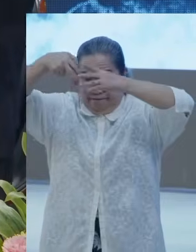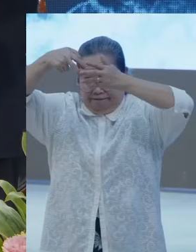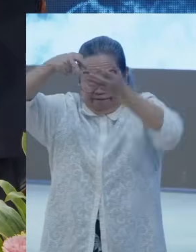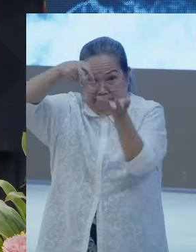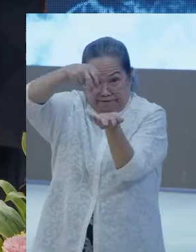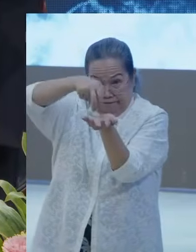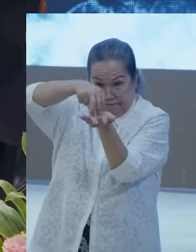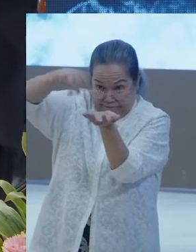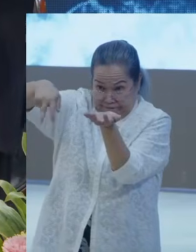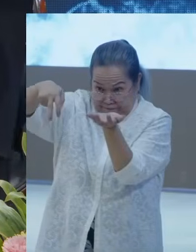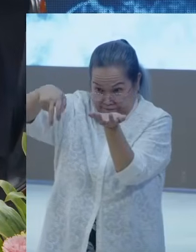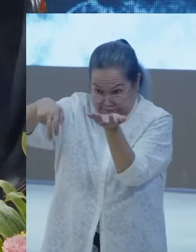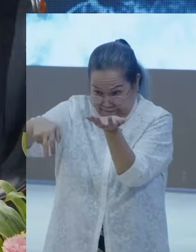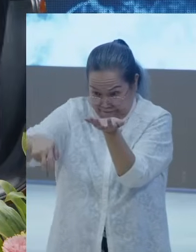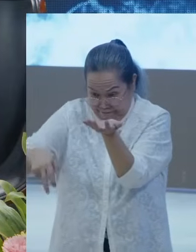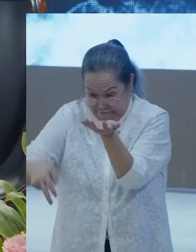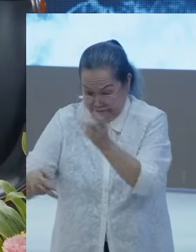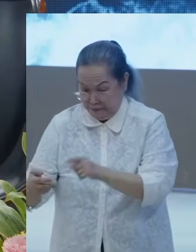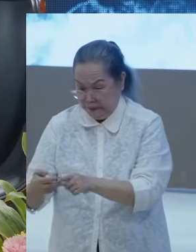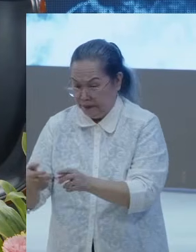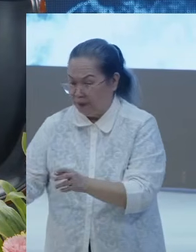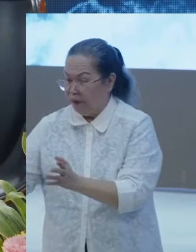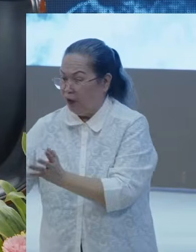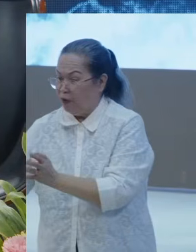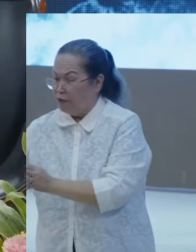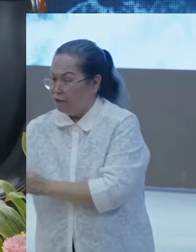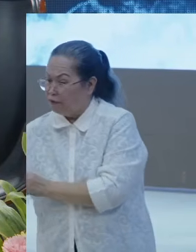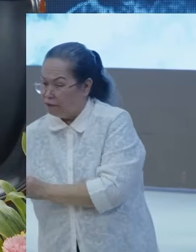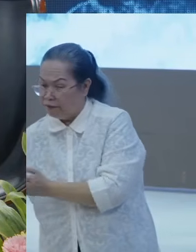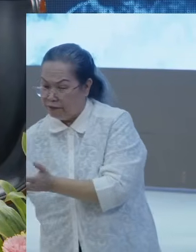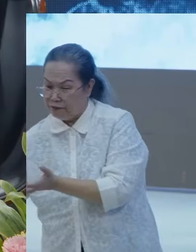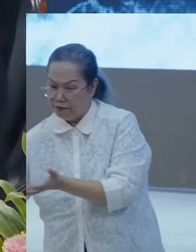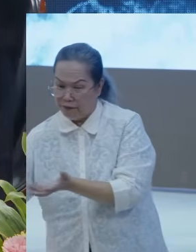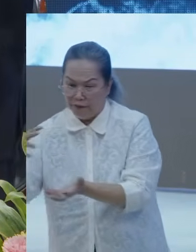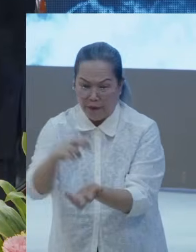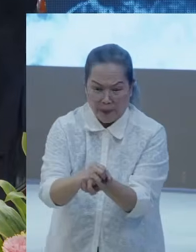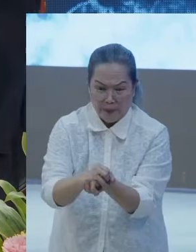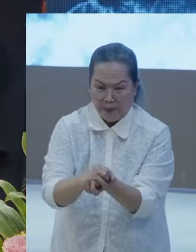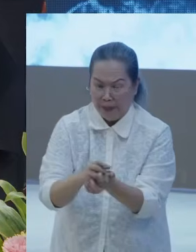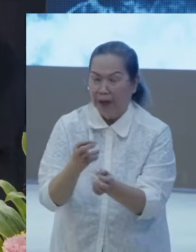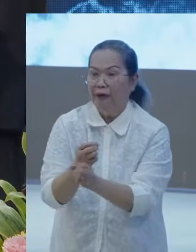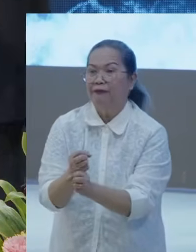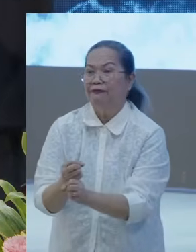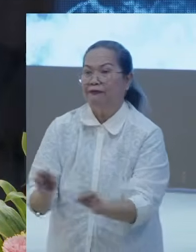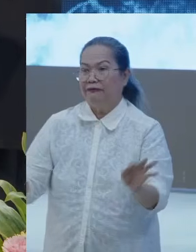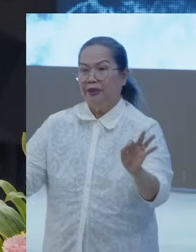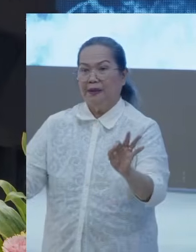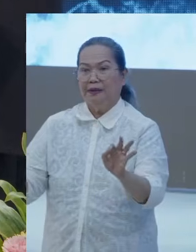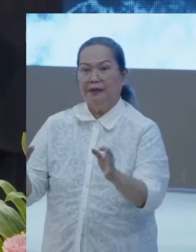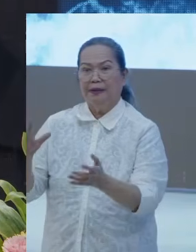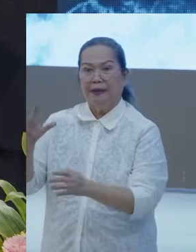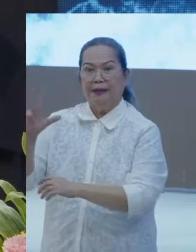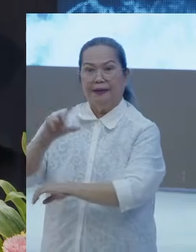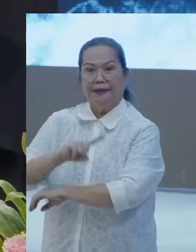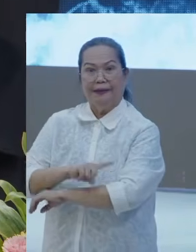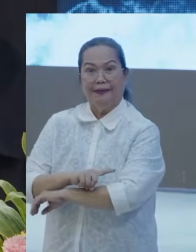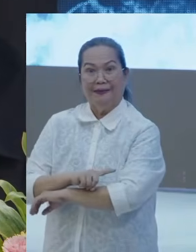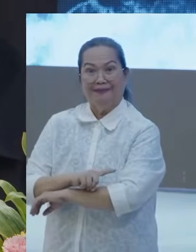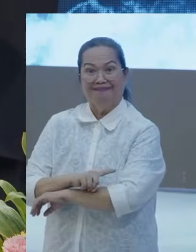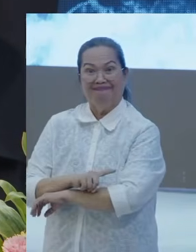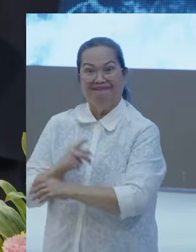at bigla siyang nilamon ng isang isda para siya ay mahaligtas. So yung kanyang